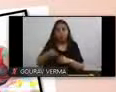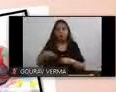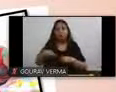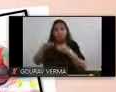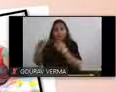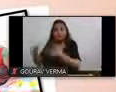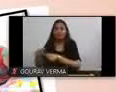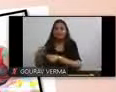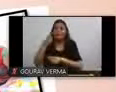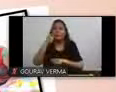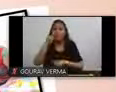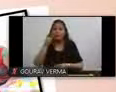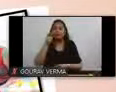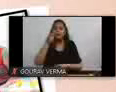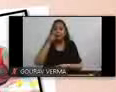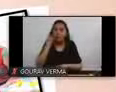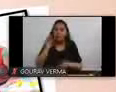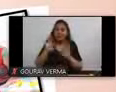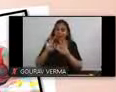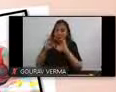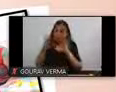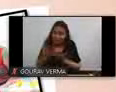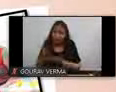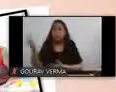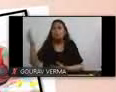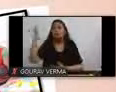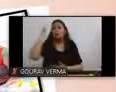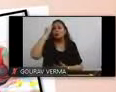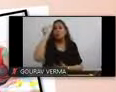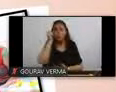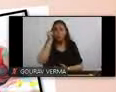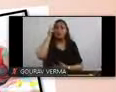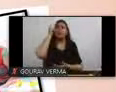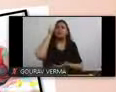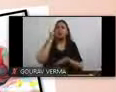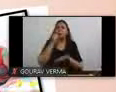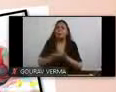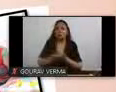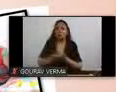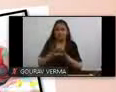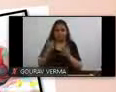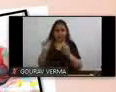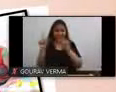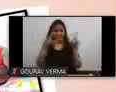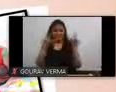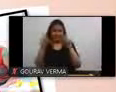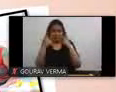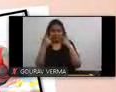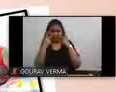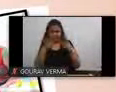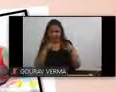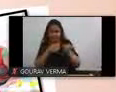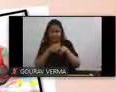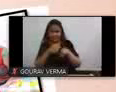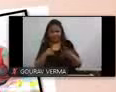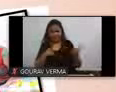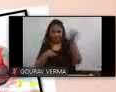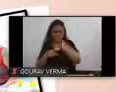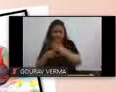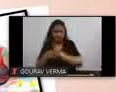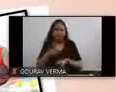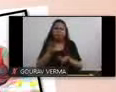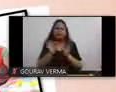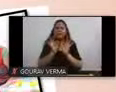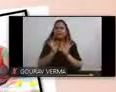नॉट एनफ. We have to help them understand. Look at this slide. What is being done? Very simple